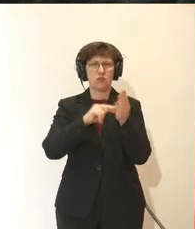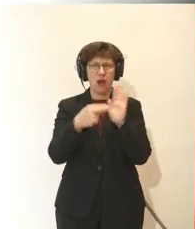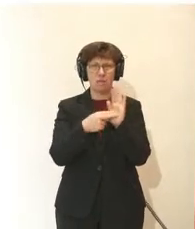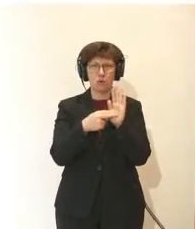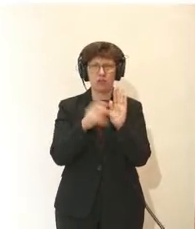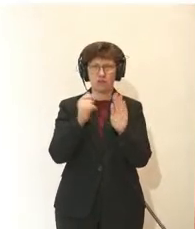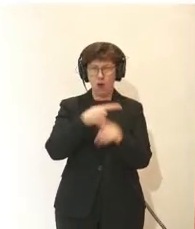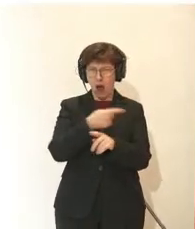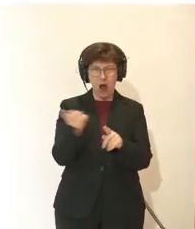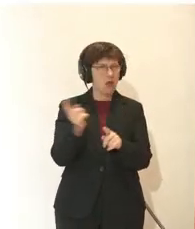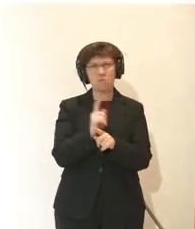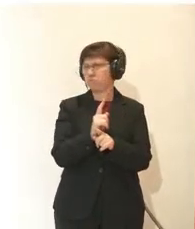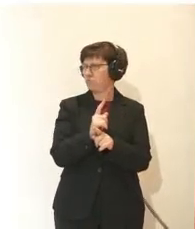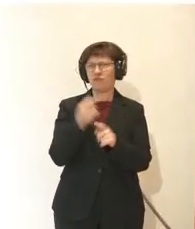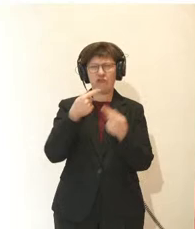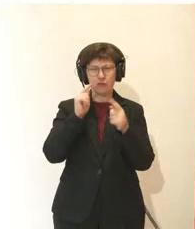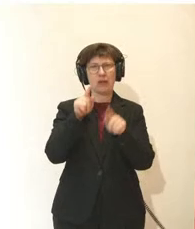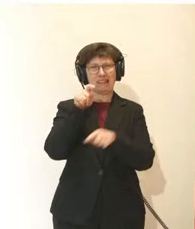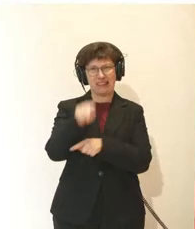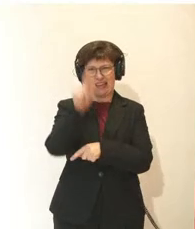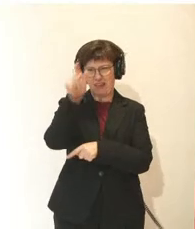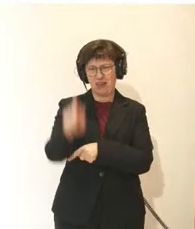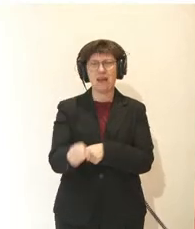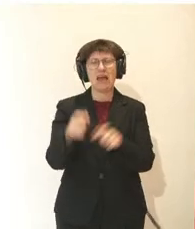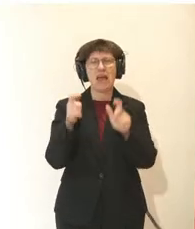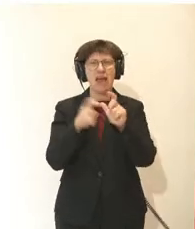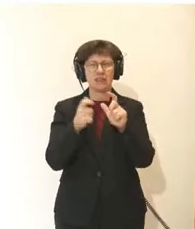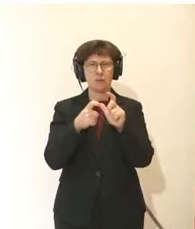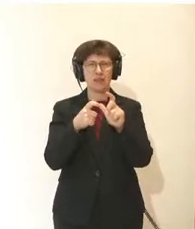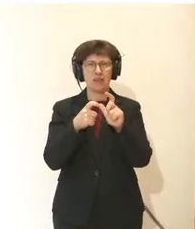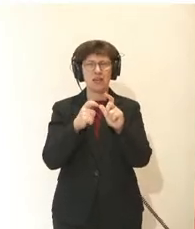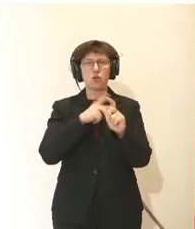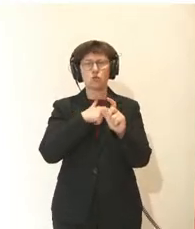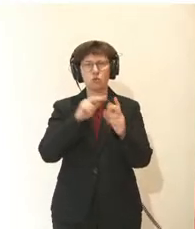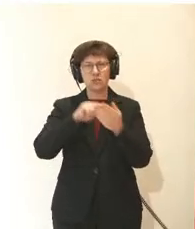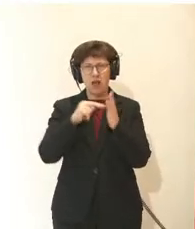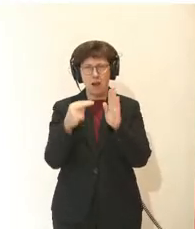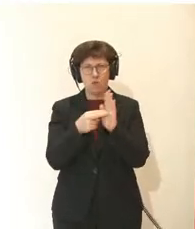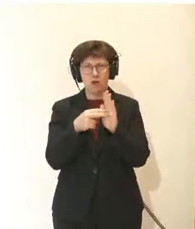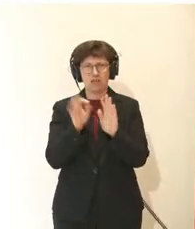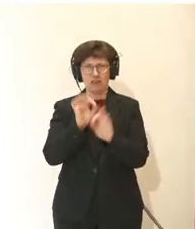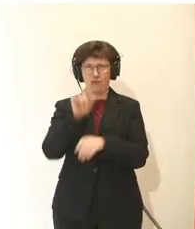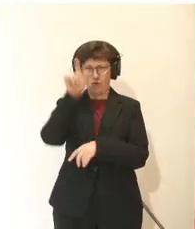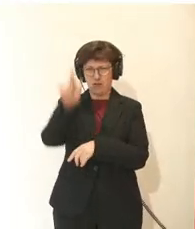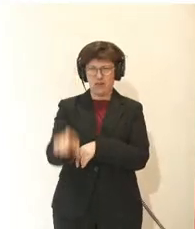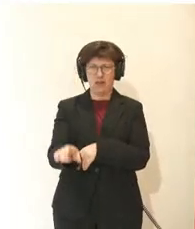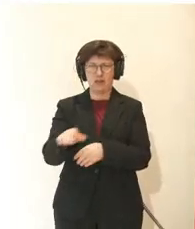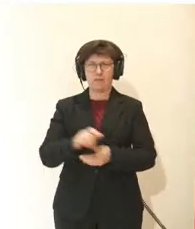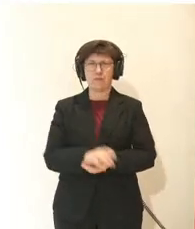jeden aber für dich spd soziale politik für dich